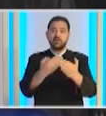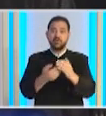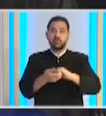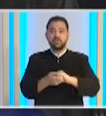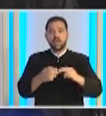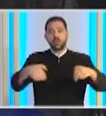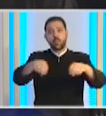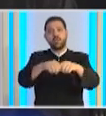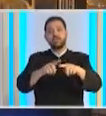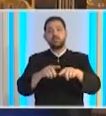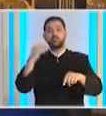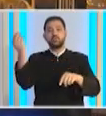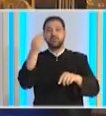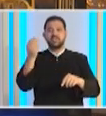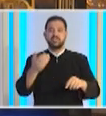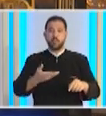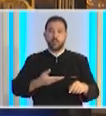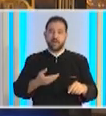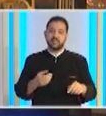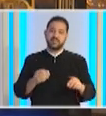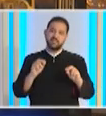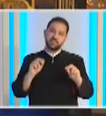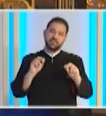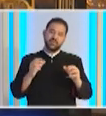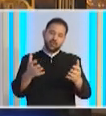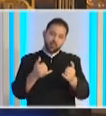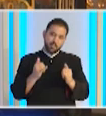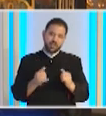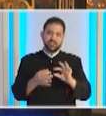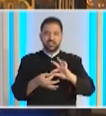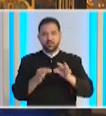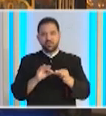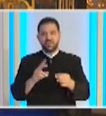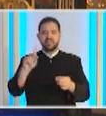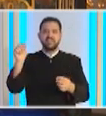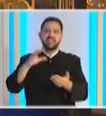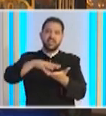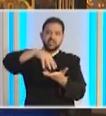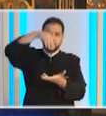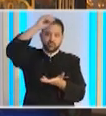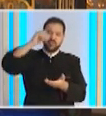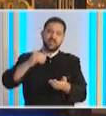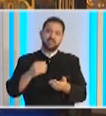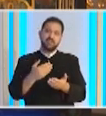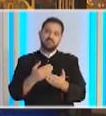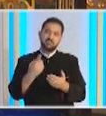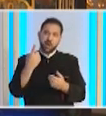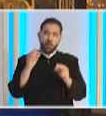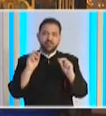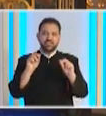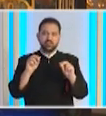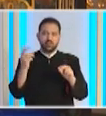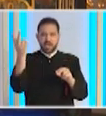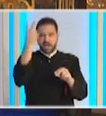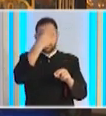pentru unirea noastră cu Dumnezeu. Luăm cuvintele și tâlcuirile pe care ni le-ați oferit ca pe un îndemn. Înțelegem